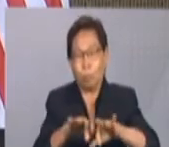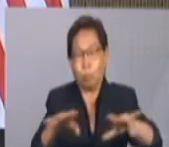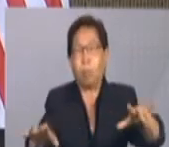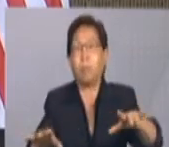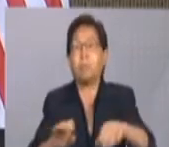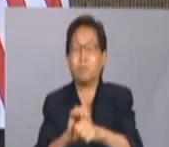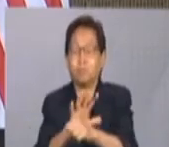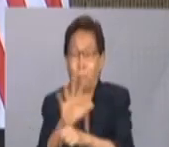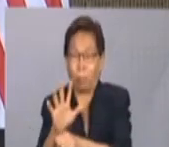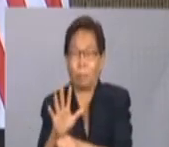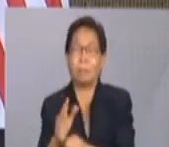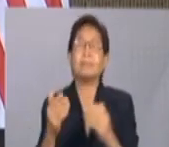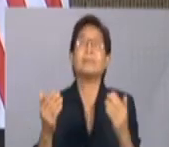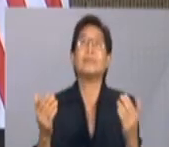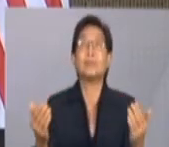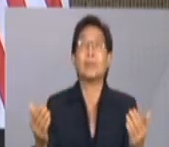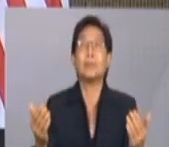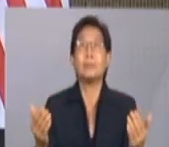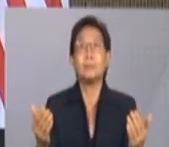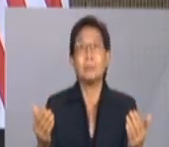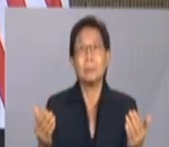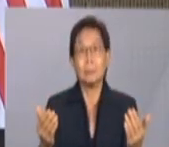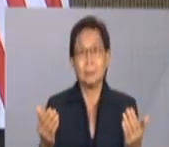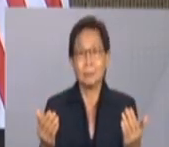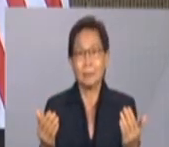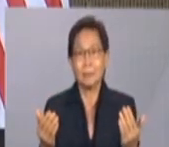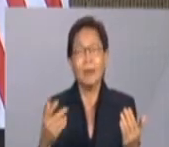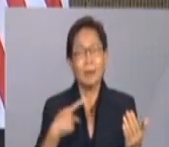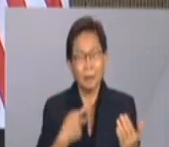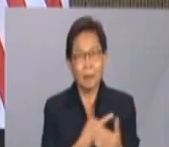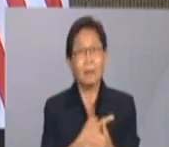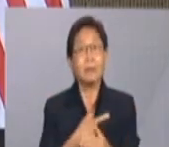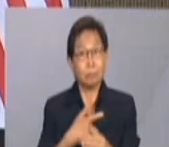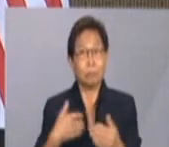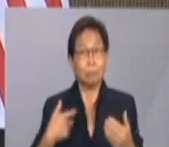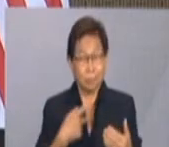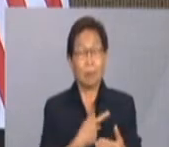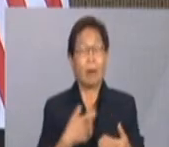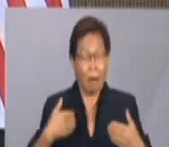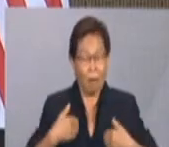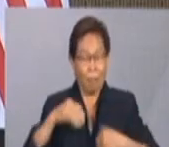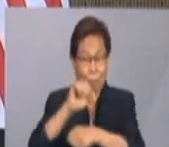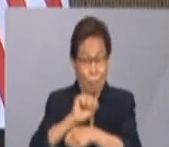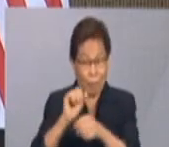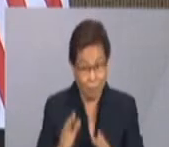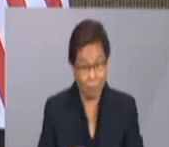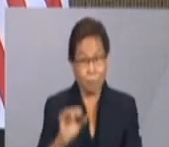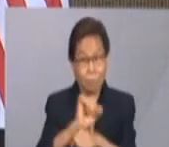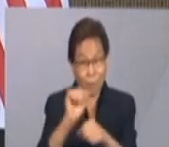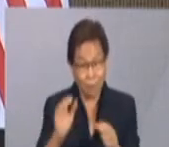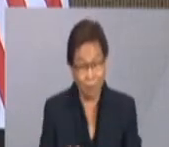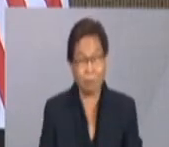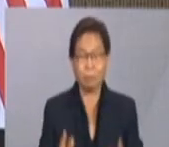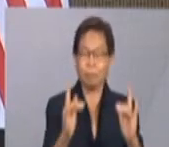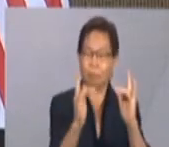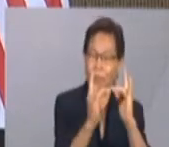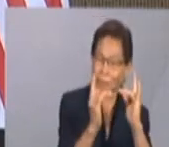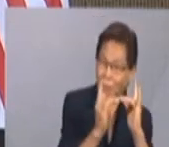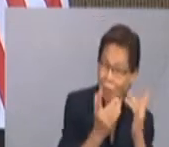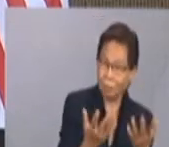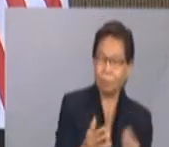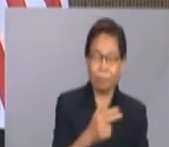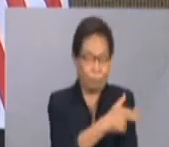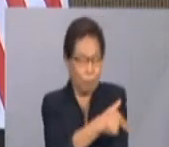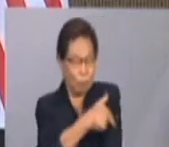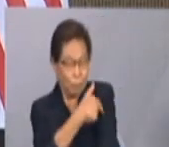Hai Insyaallah kita mempunyai sumber tenaga kerja ruang katil di